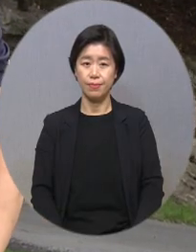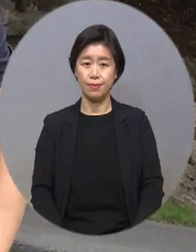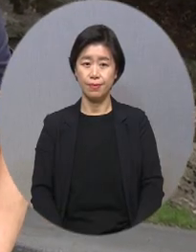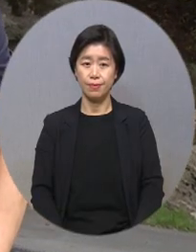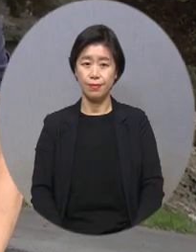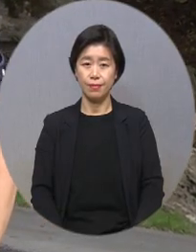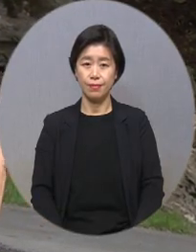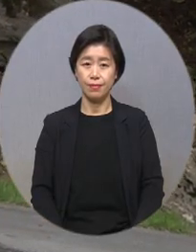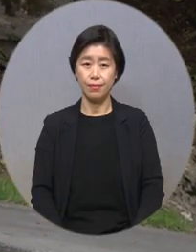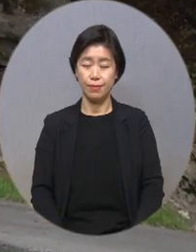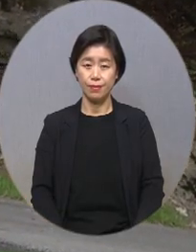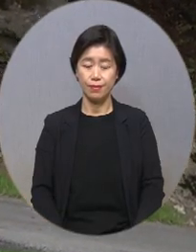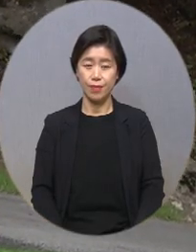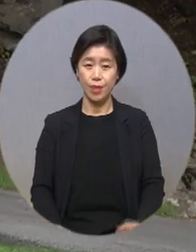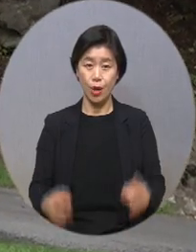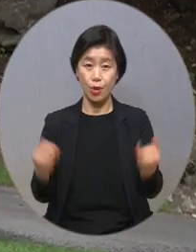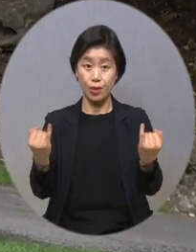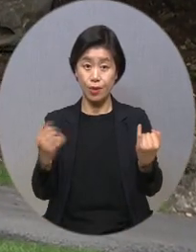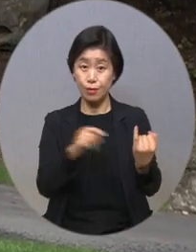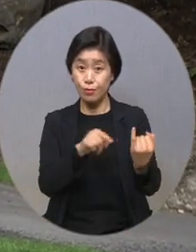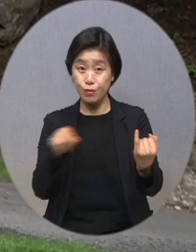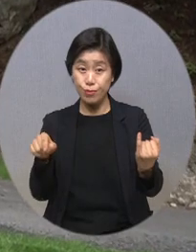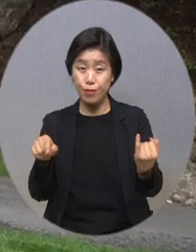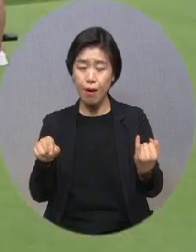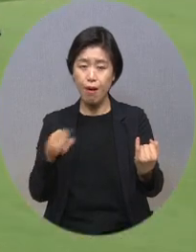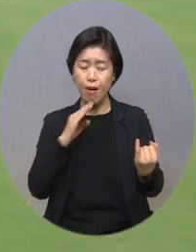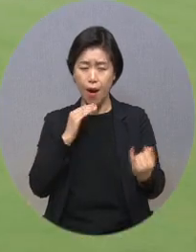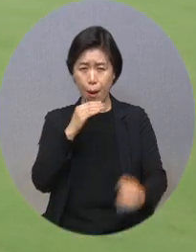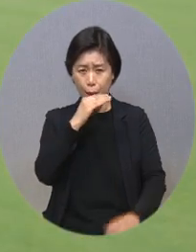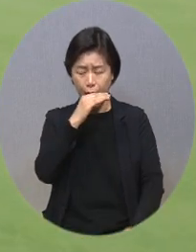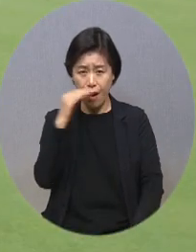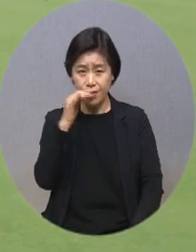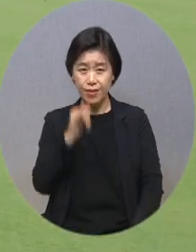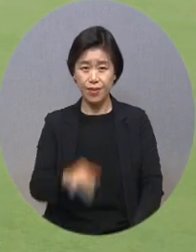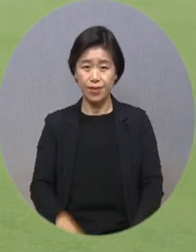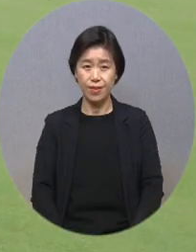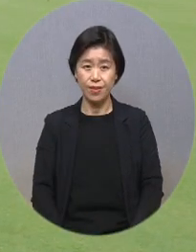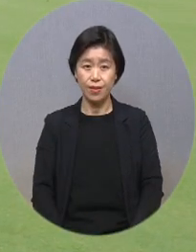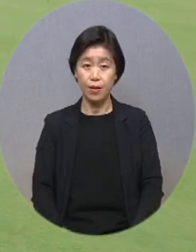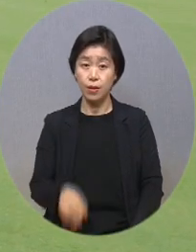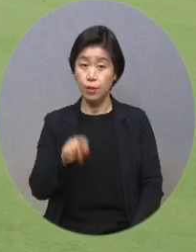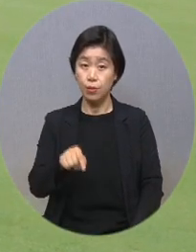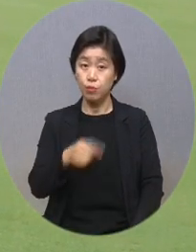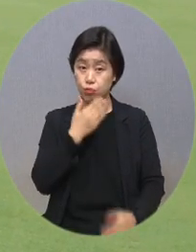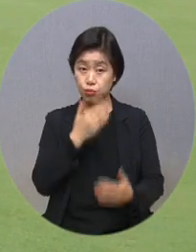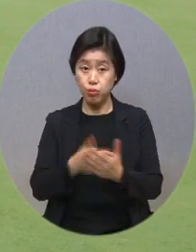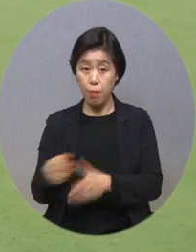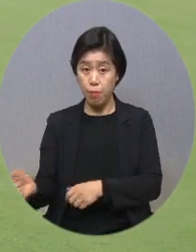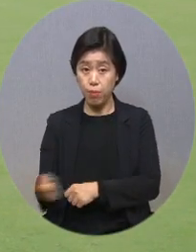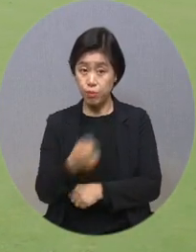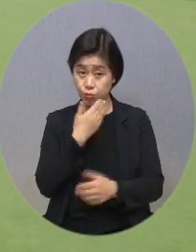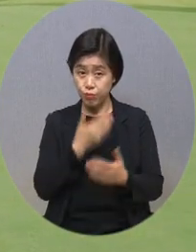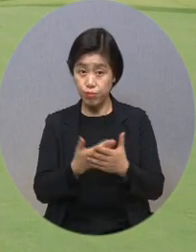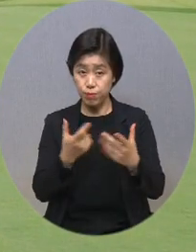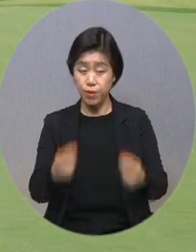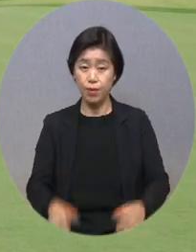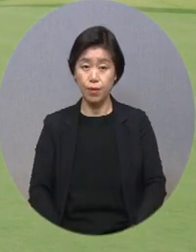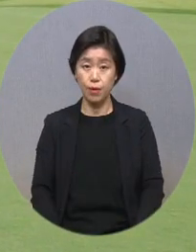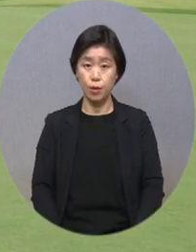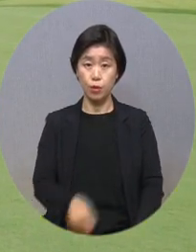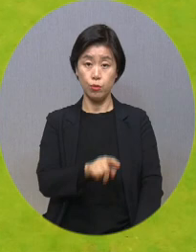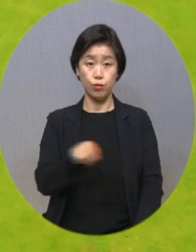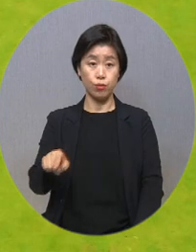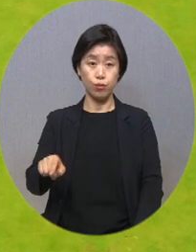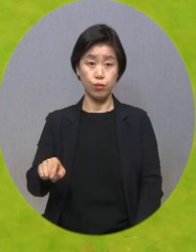없습니다. 어우, 둘이 너무 신중해. 쟤? 아, 이러고 못하는데. 이거 중요한 퍼 아니야? 응, 중요한 퍼. 둘 다 똑같아 지금. 똑같아.